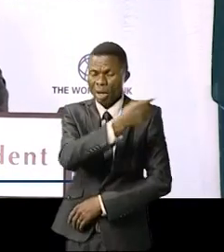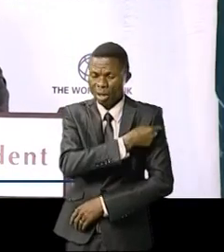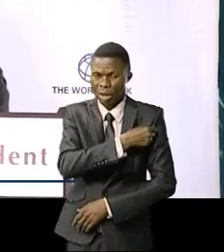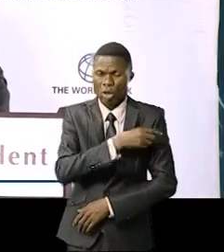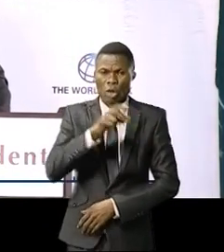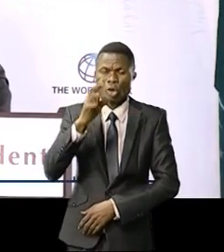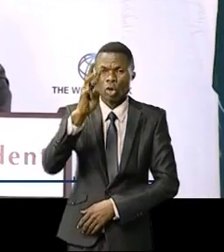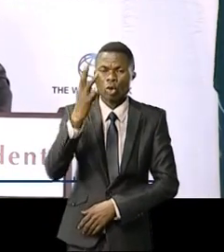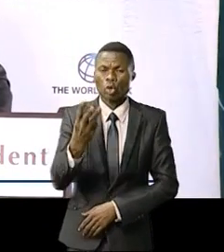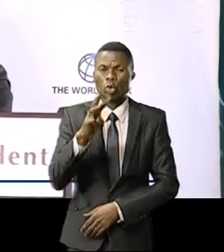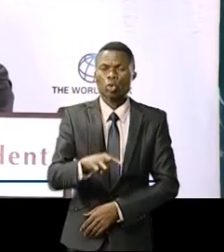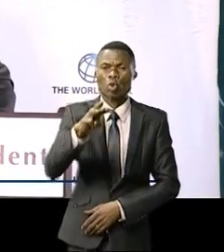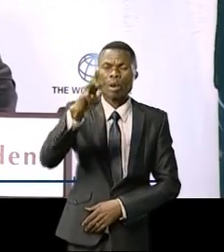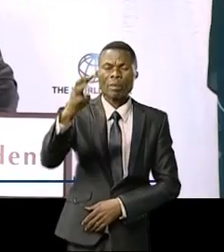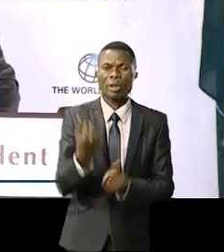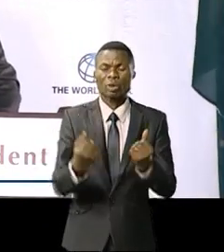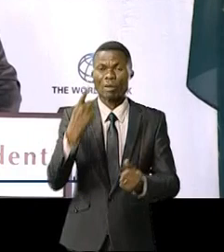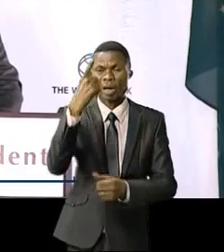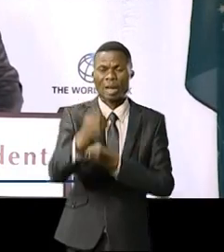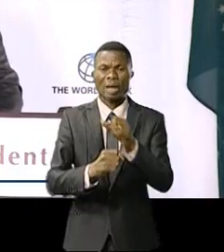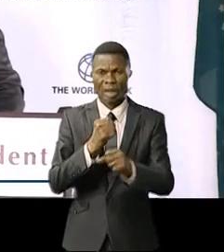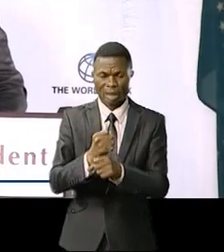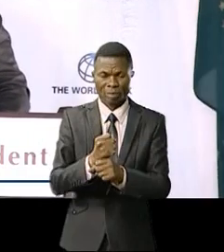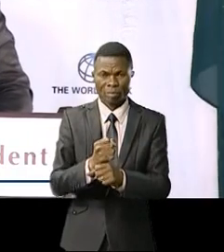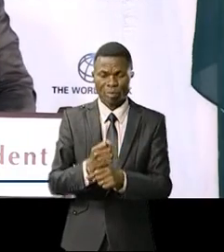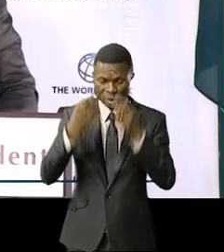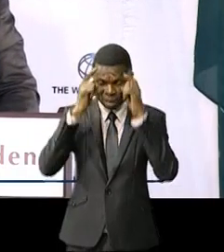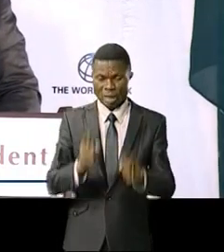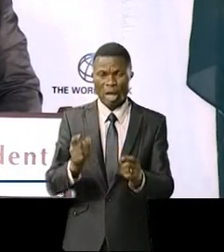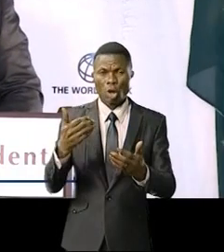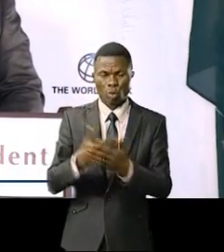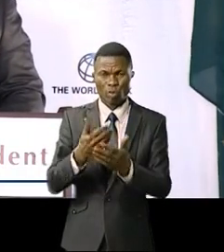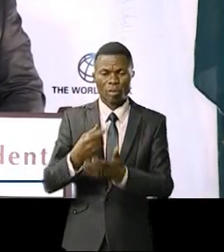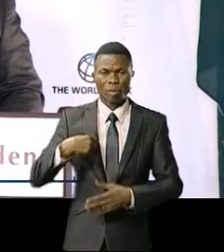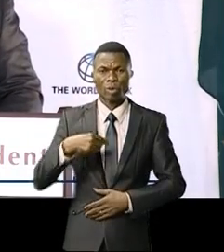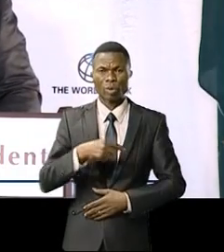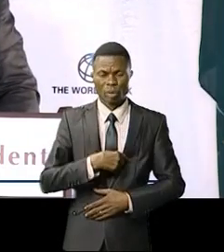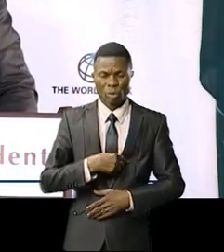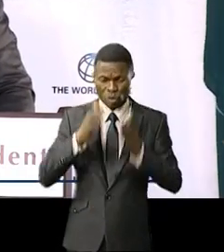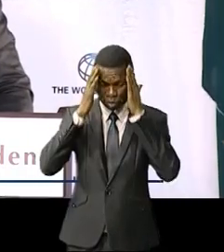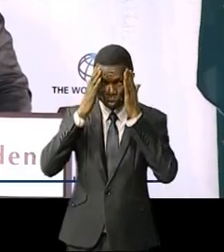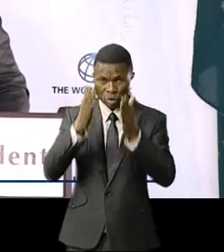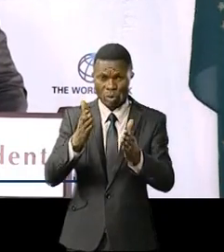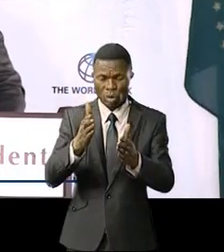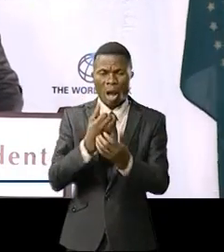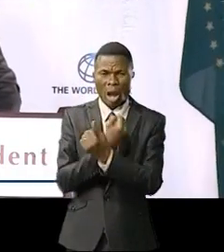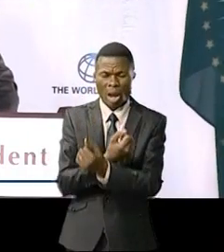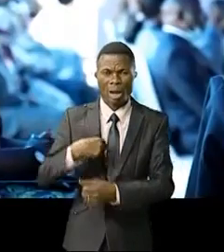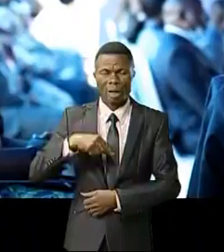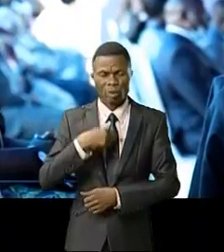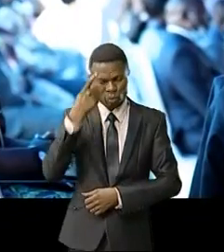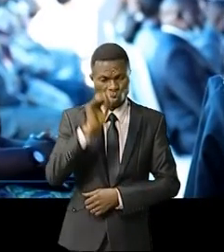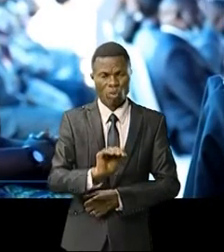3 millions d'enfants par an, mais notre engagement renouvelé, reposant sur notre amour pour nos